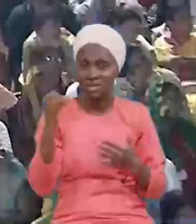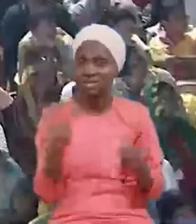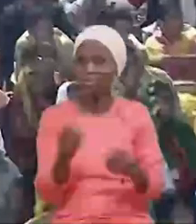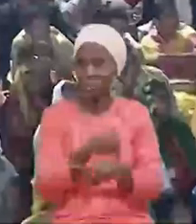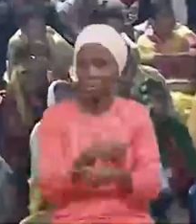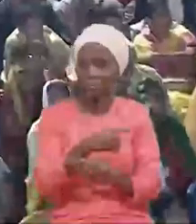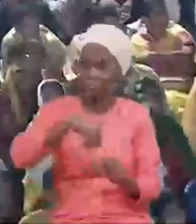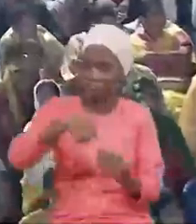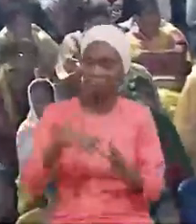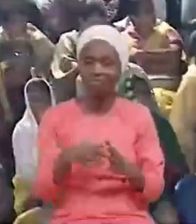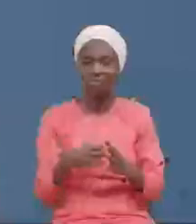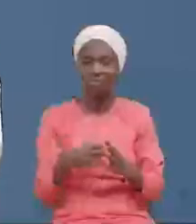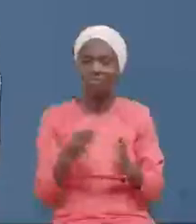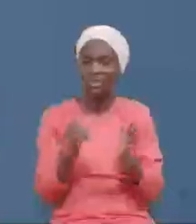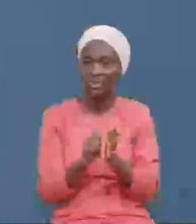jour